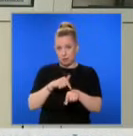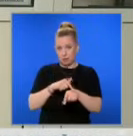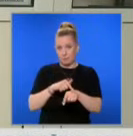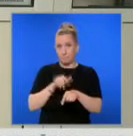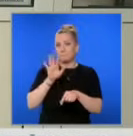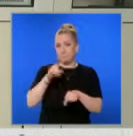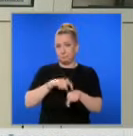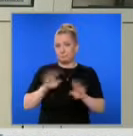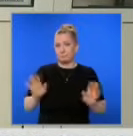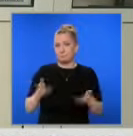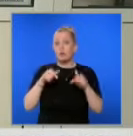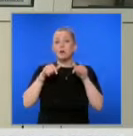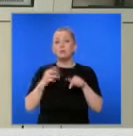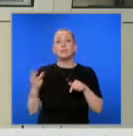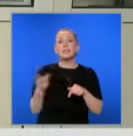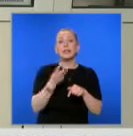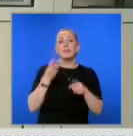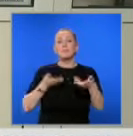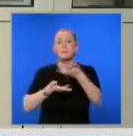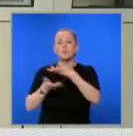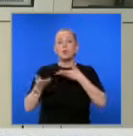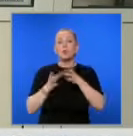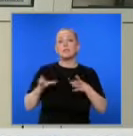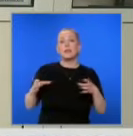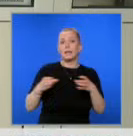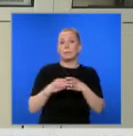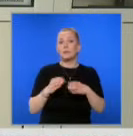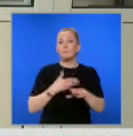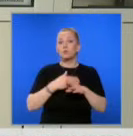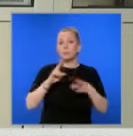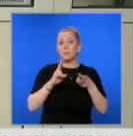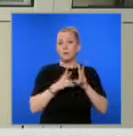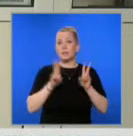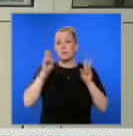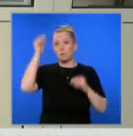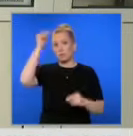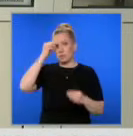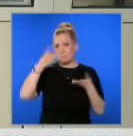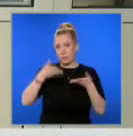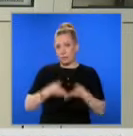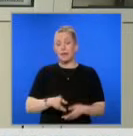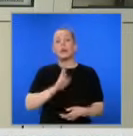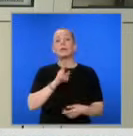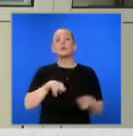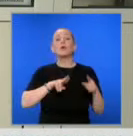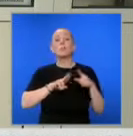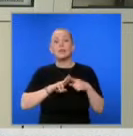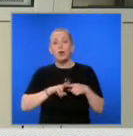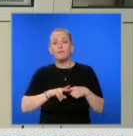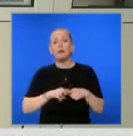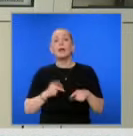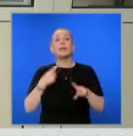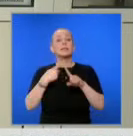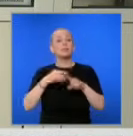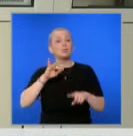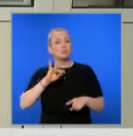и тримата преговарящи от екипа на Продължаваме промяната Демократична България, Кирил Петков, Христо